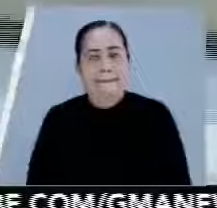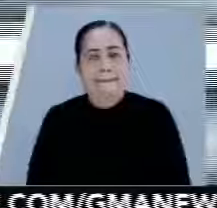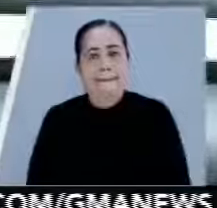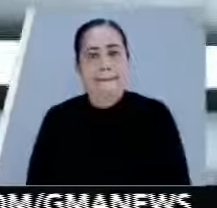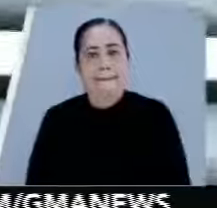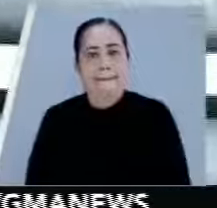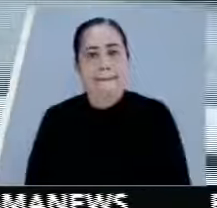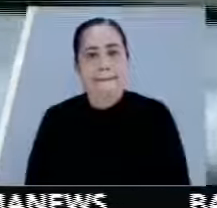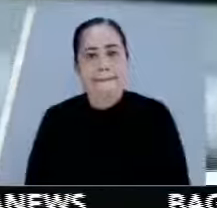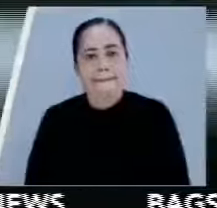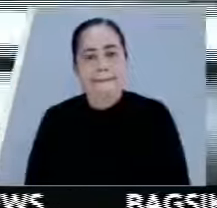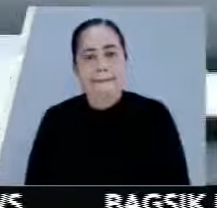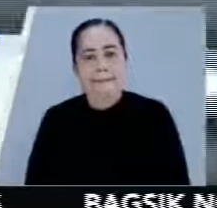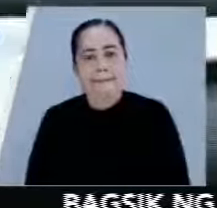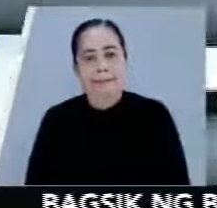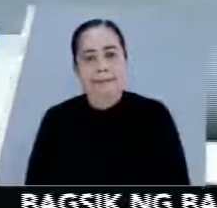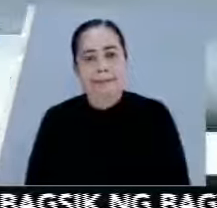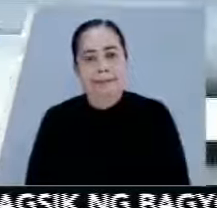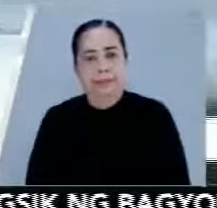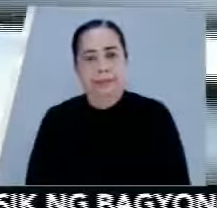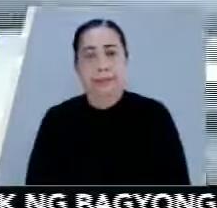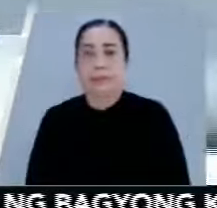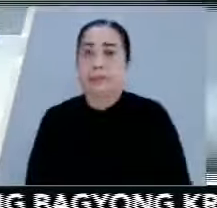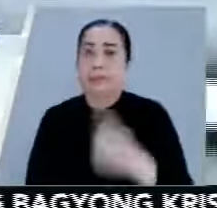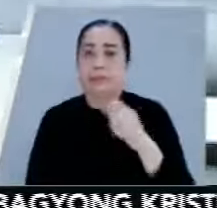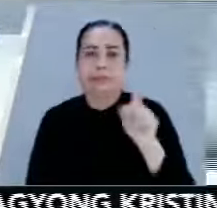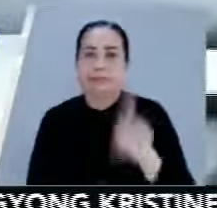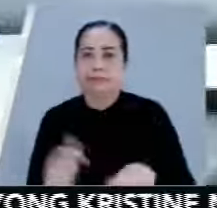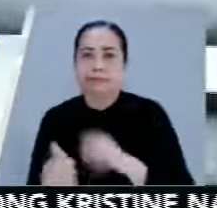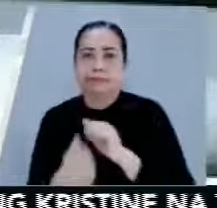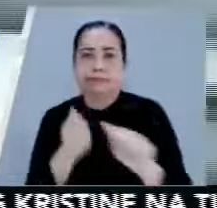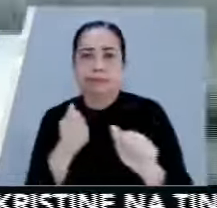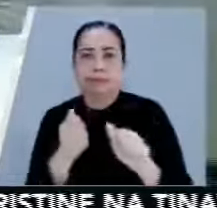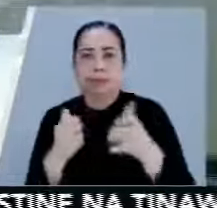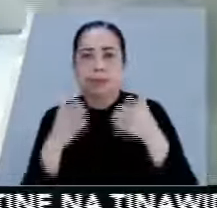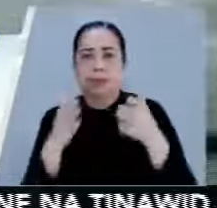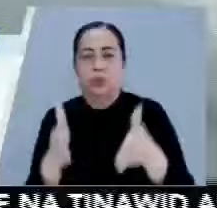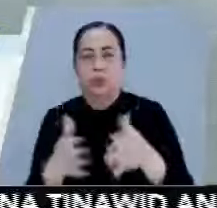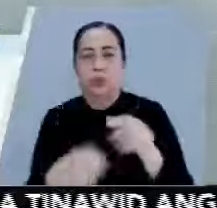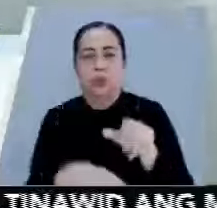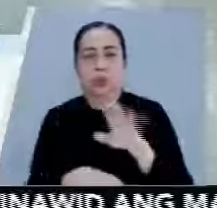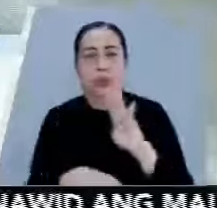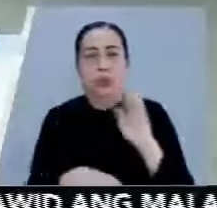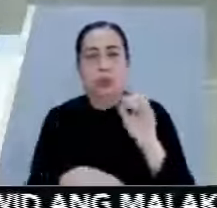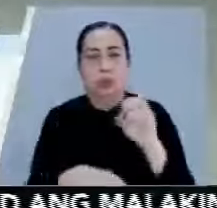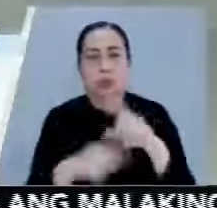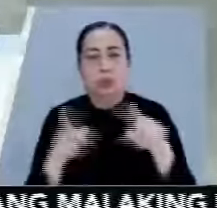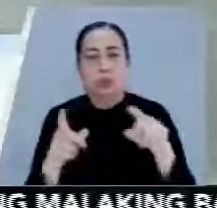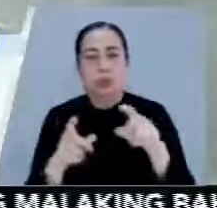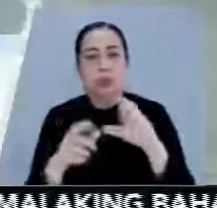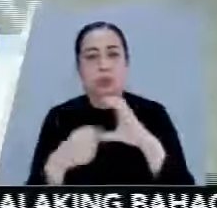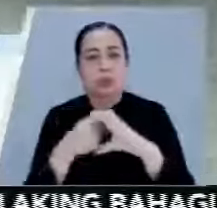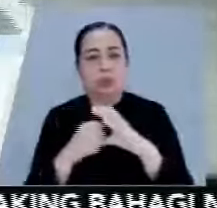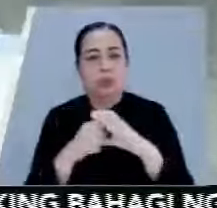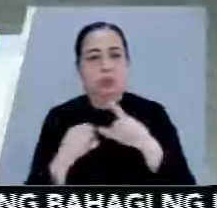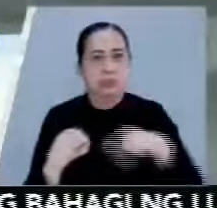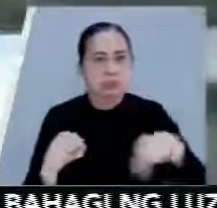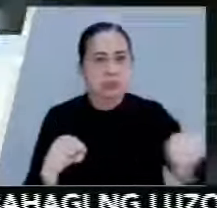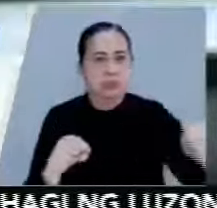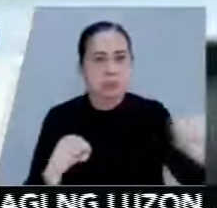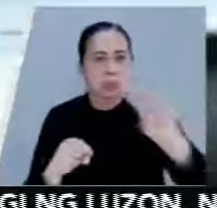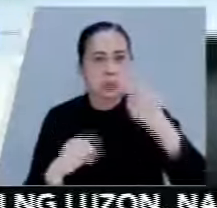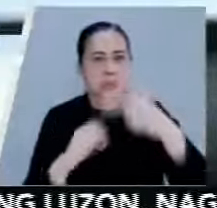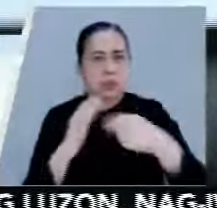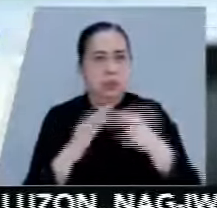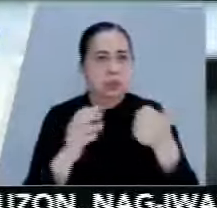chr dahil not possible ang national Road sa bao Camarin Sur umikot kami ng halos dalawang oras sa alternate route